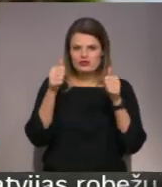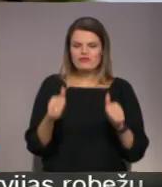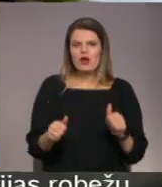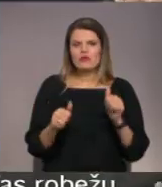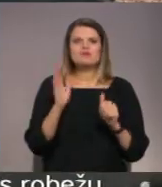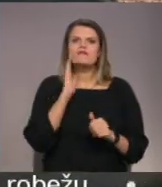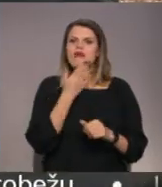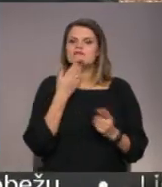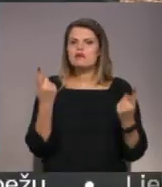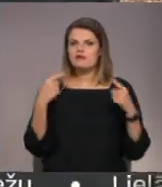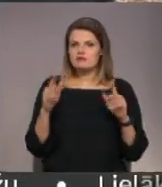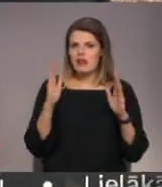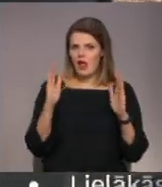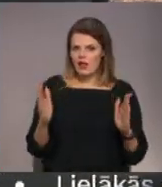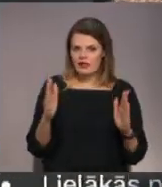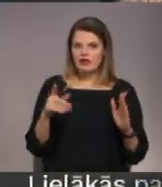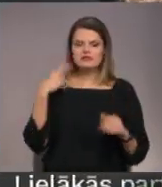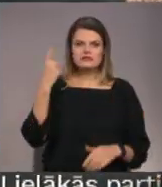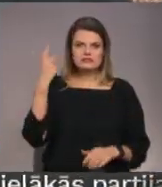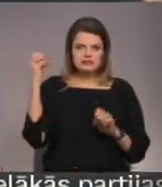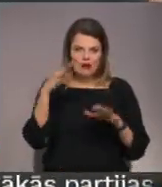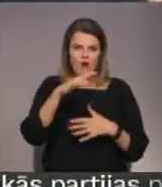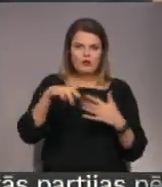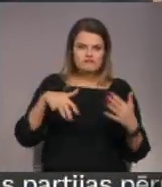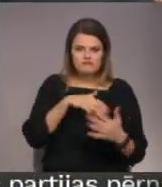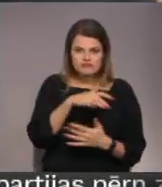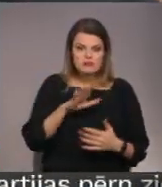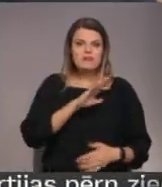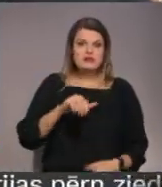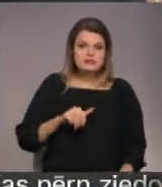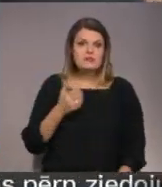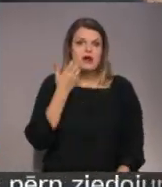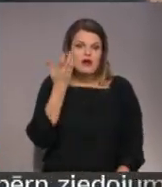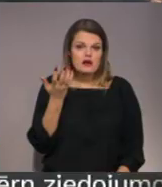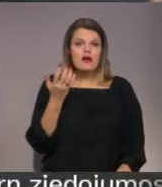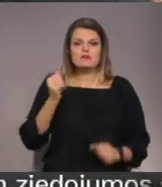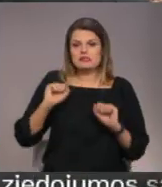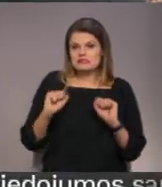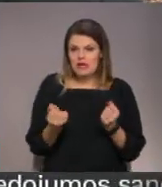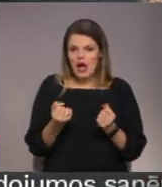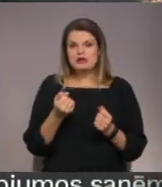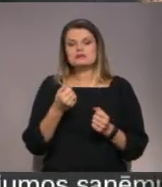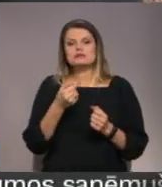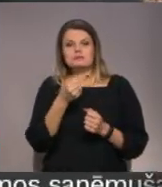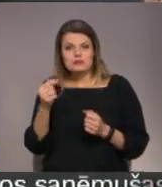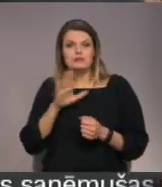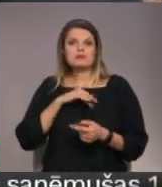koksnē vasarā. Viņš ar sauli tur akumulējās. Un tikai tad, kad ir tā sasalšana un atsalšana,